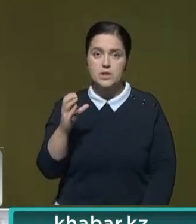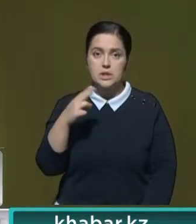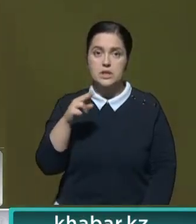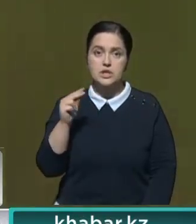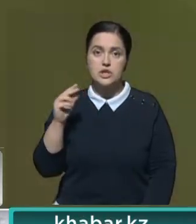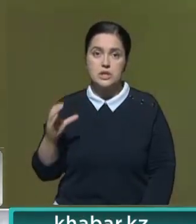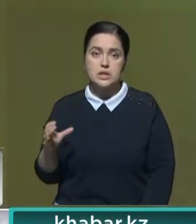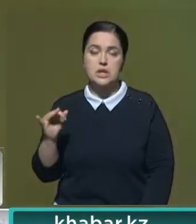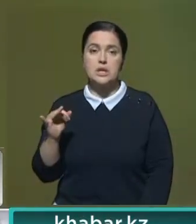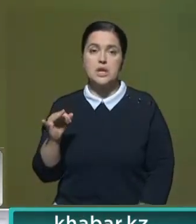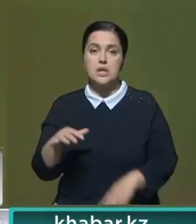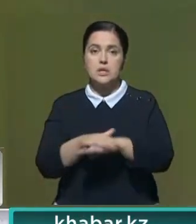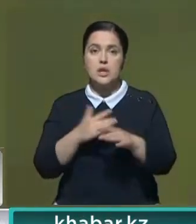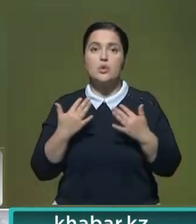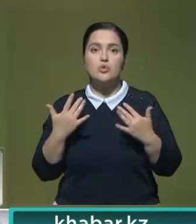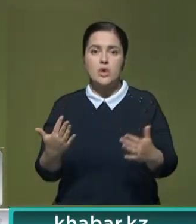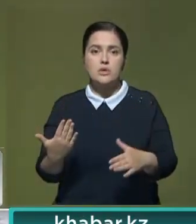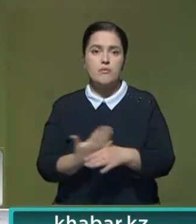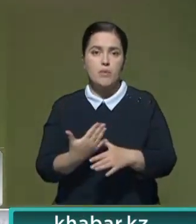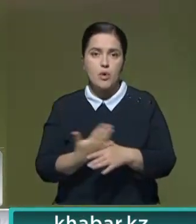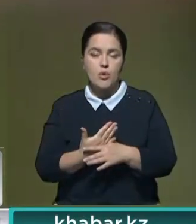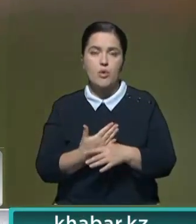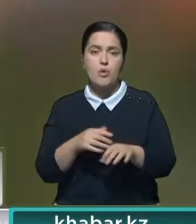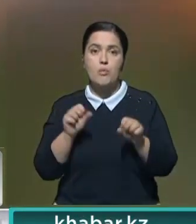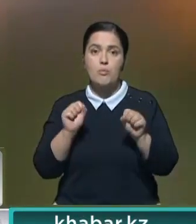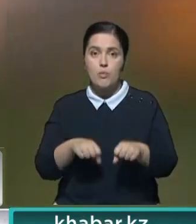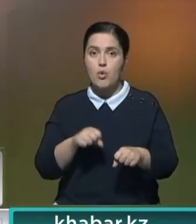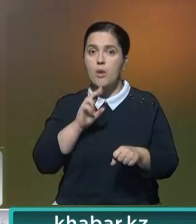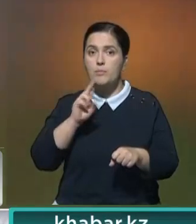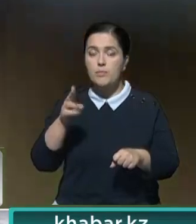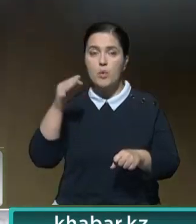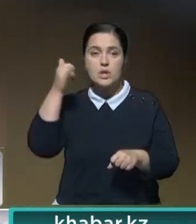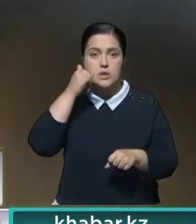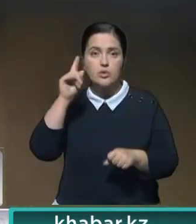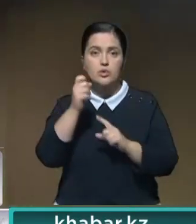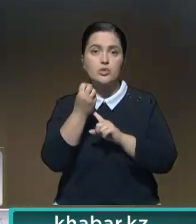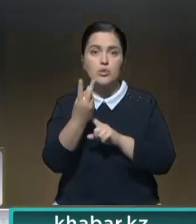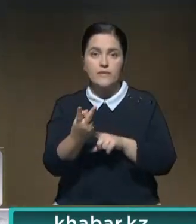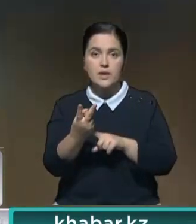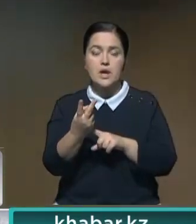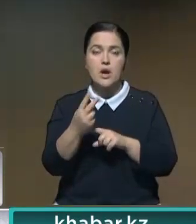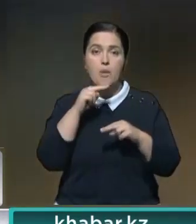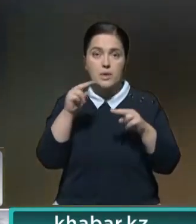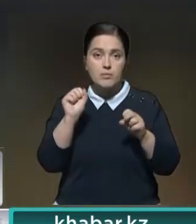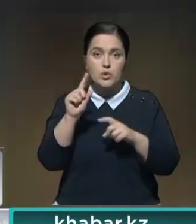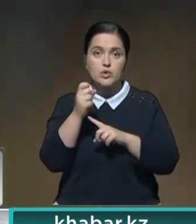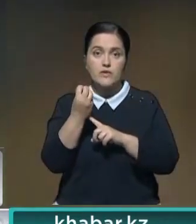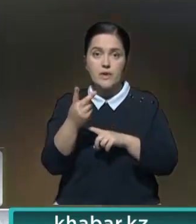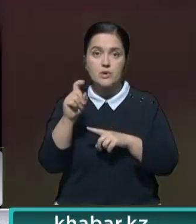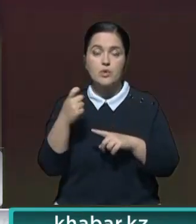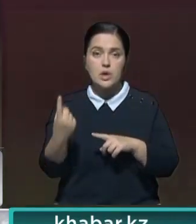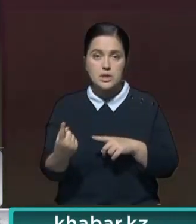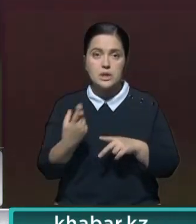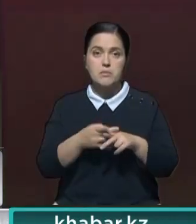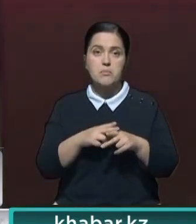МЧС и дчс и население нуждаюсь в помощи Можно также обратиться по телефонам 112 и 101